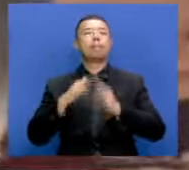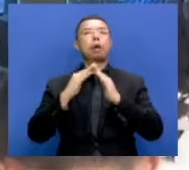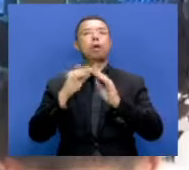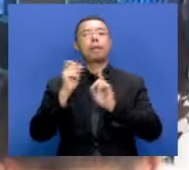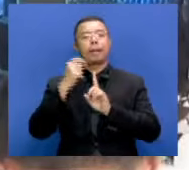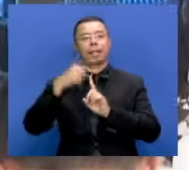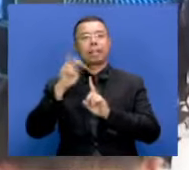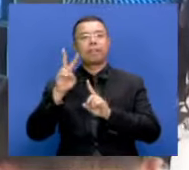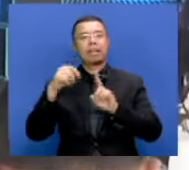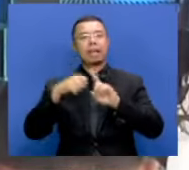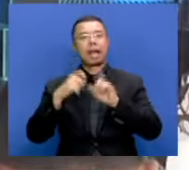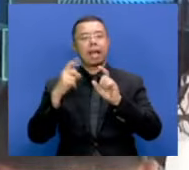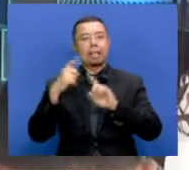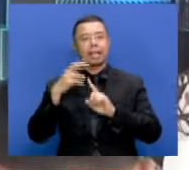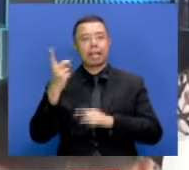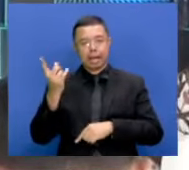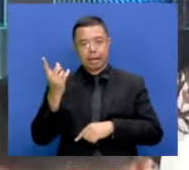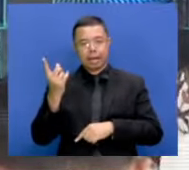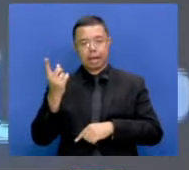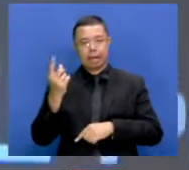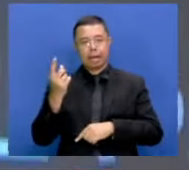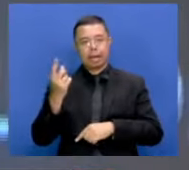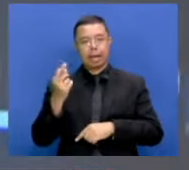VKTR Teknologi Mobilitas TBK.